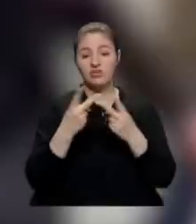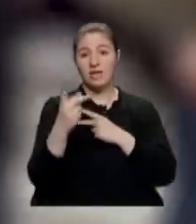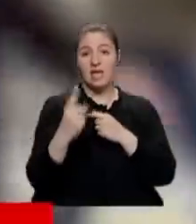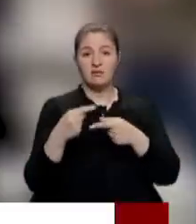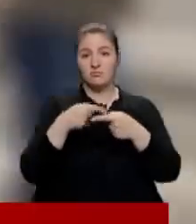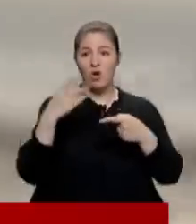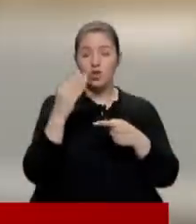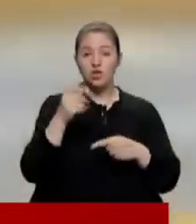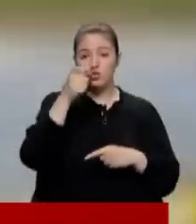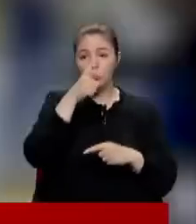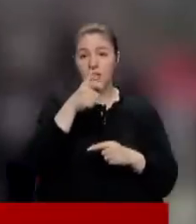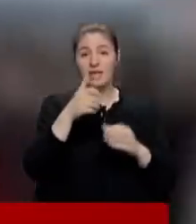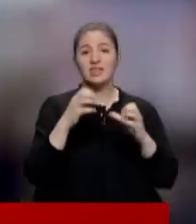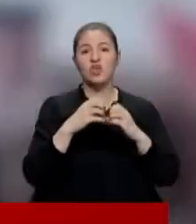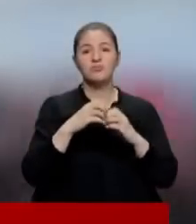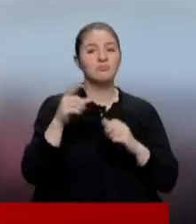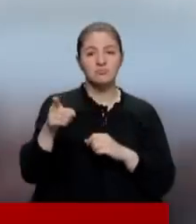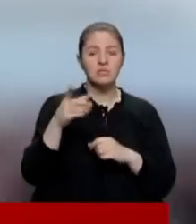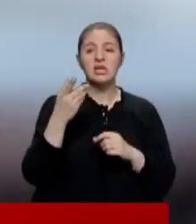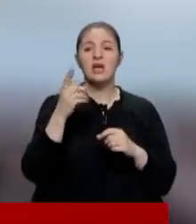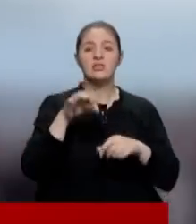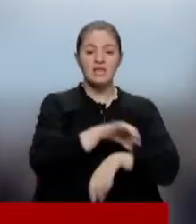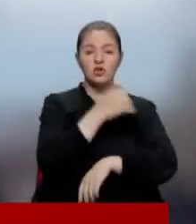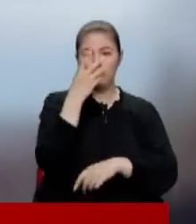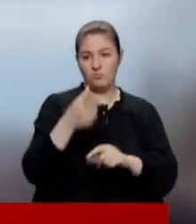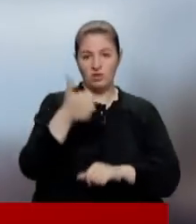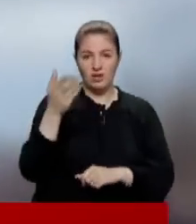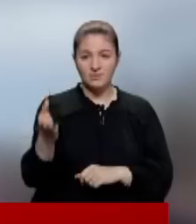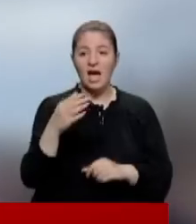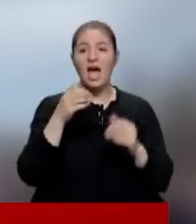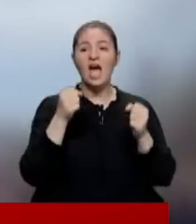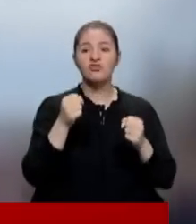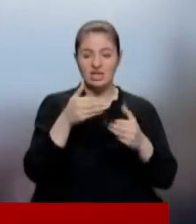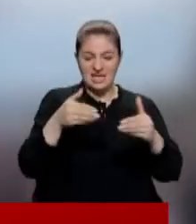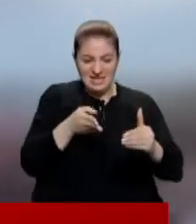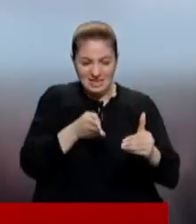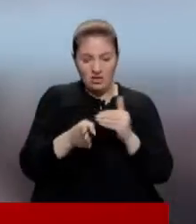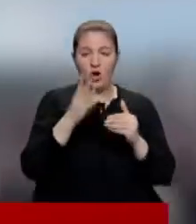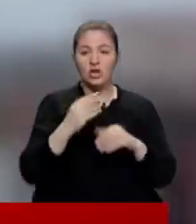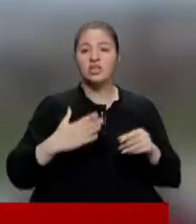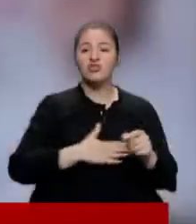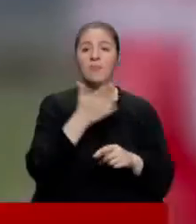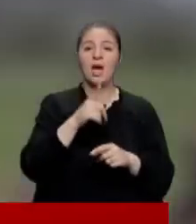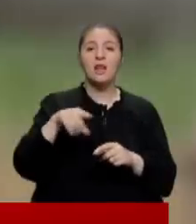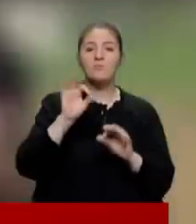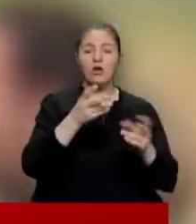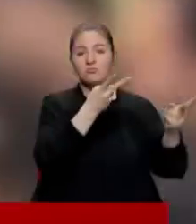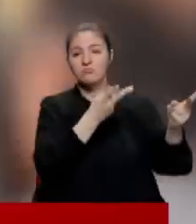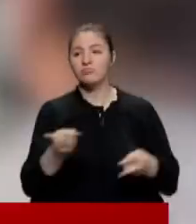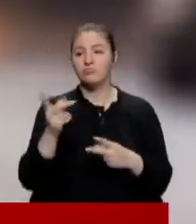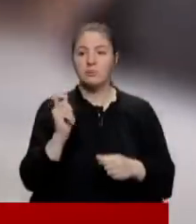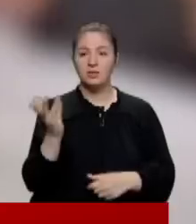aday gösterdiği Türkiye Değişim parçası Genel Başkanı Mustafa sarıgülse Erzincan il sınırında CHP'liler tarafından böyle